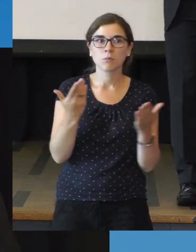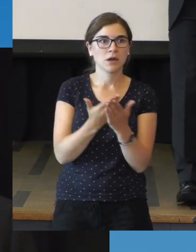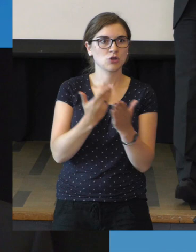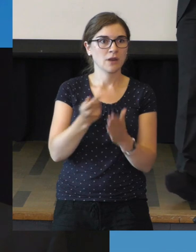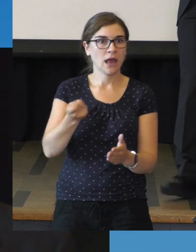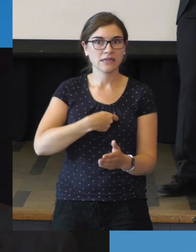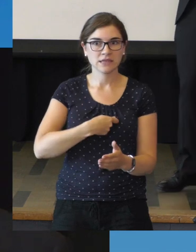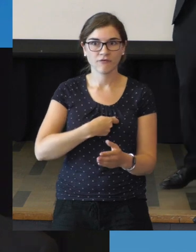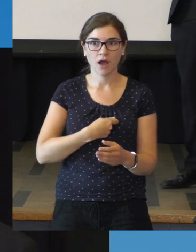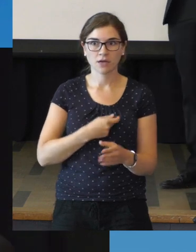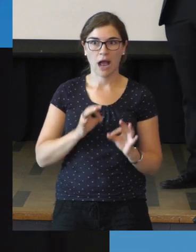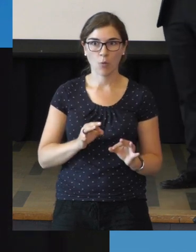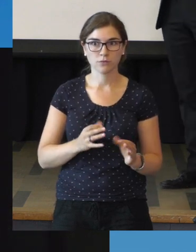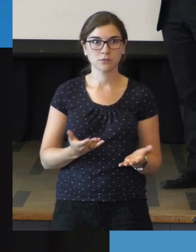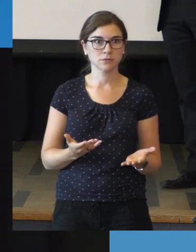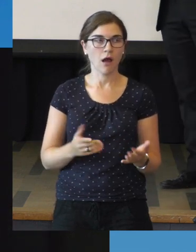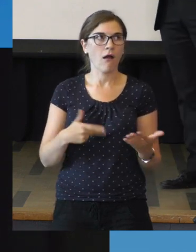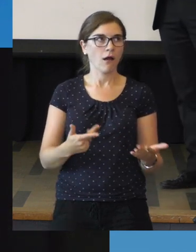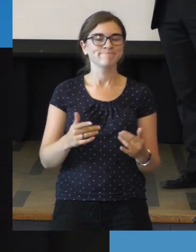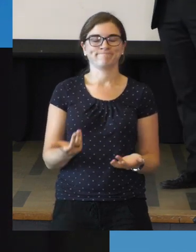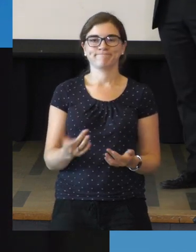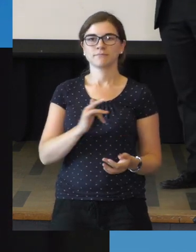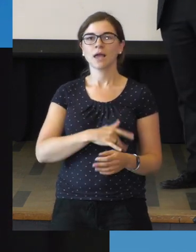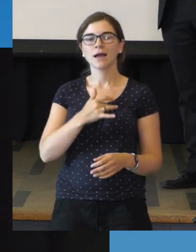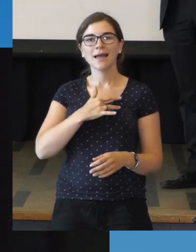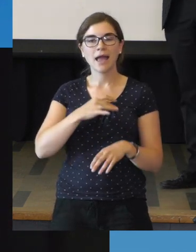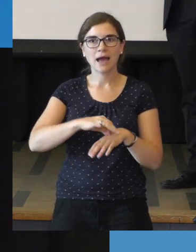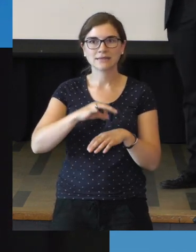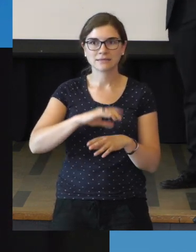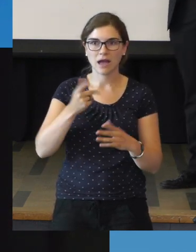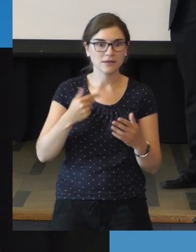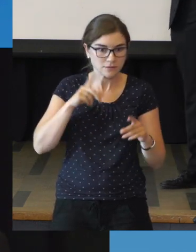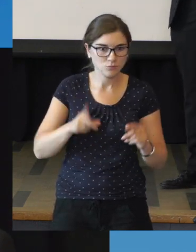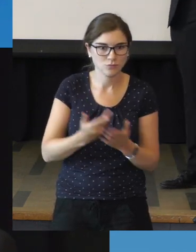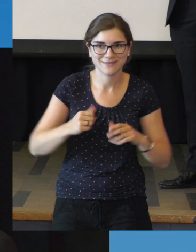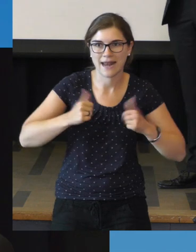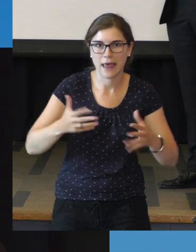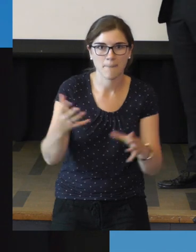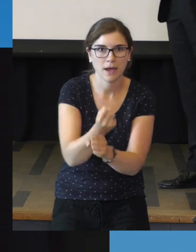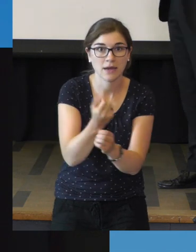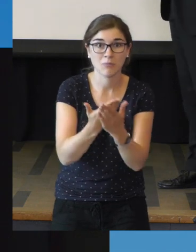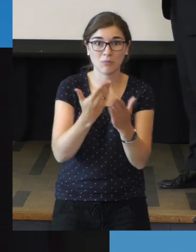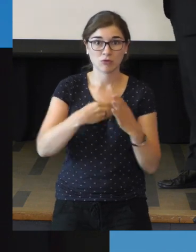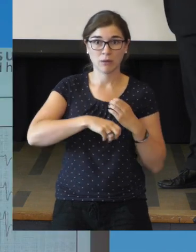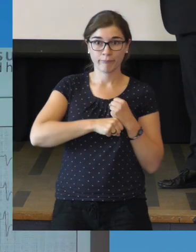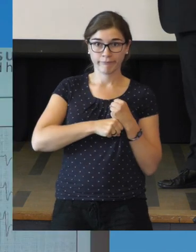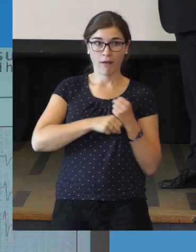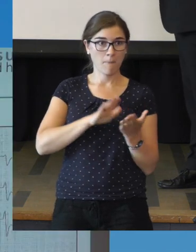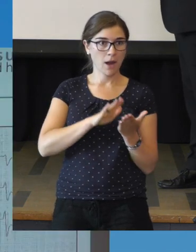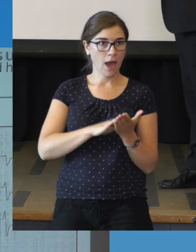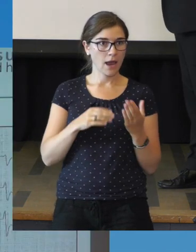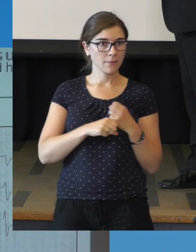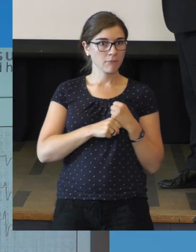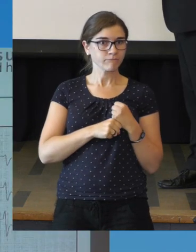Herzinfarkt. Da sind wir als Kardiologen in dem Moment lebensrettend, weil wenn das Gefäß zubleibt, und hier sehen Sie